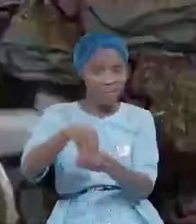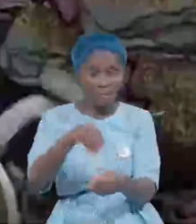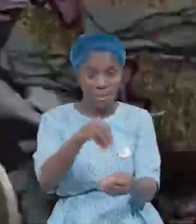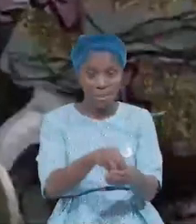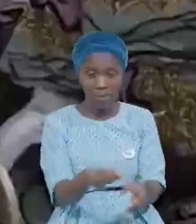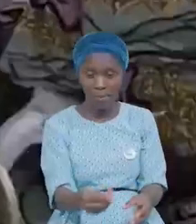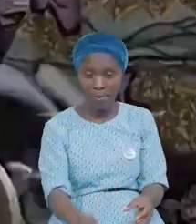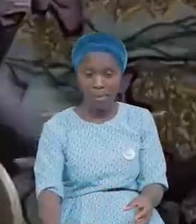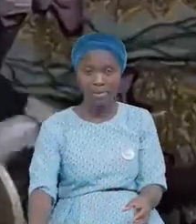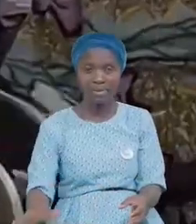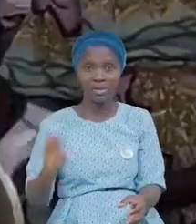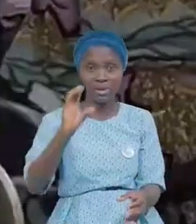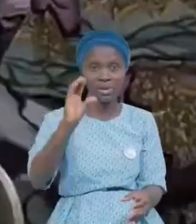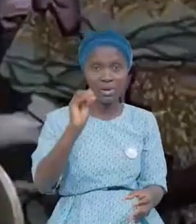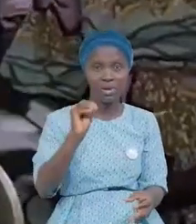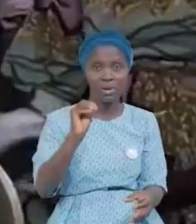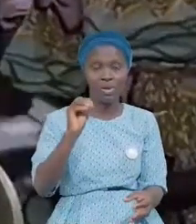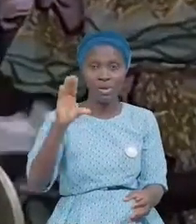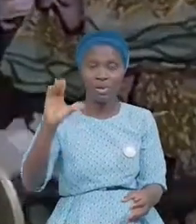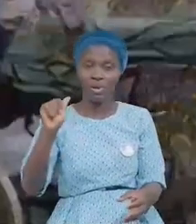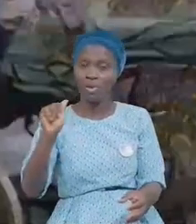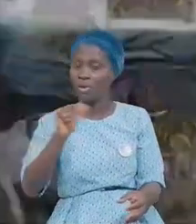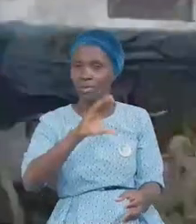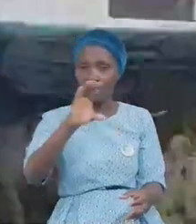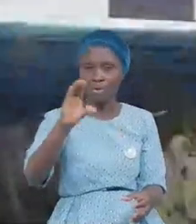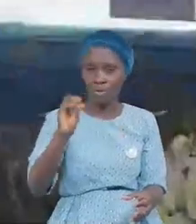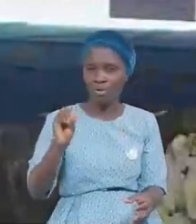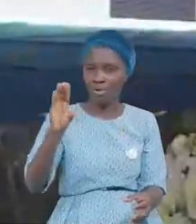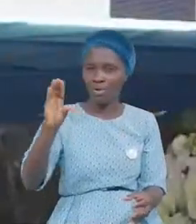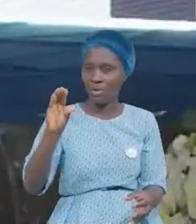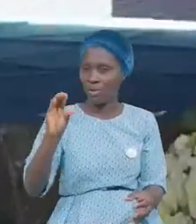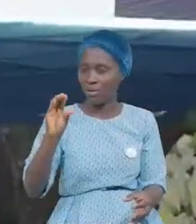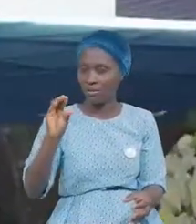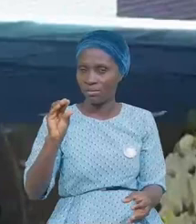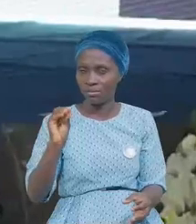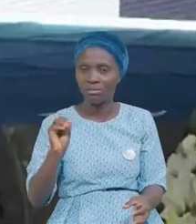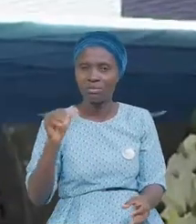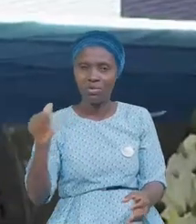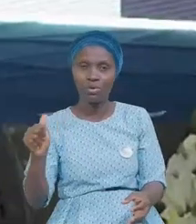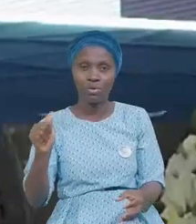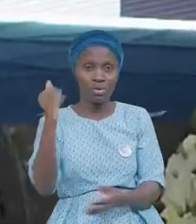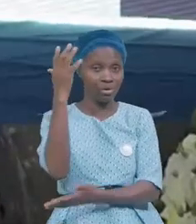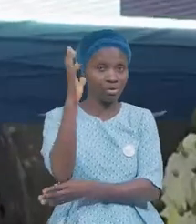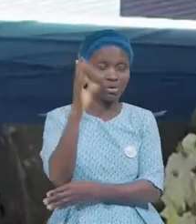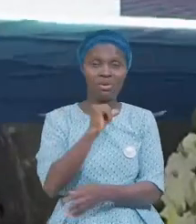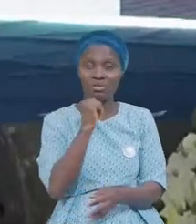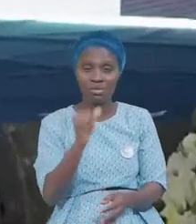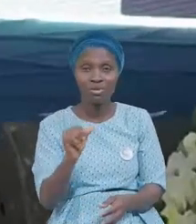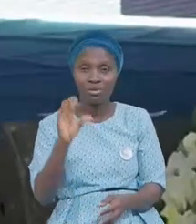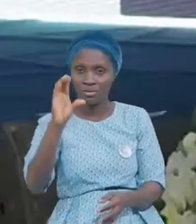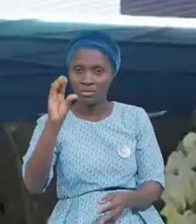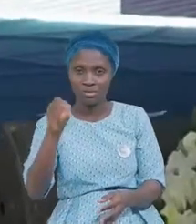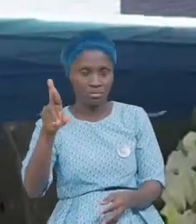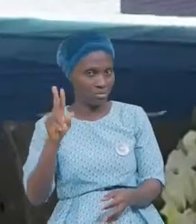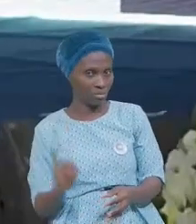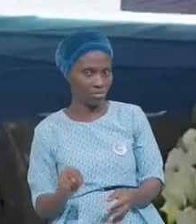coupé, et tout ce qu'ils voulaient, c'était de dire, oh, j'ai parlé en langue. Le maïs a